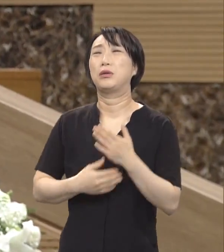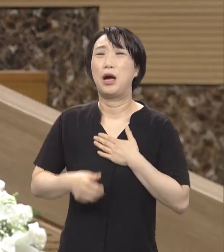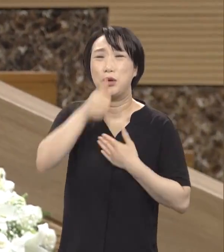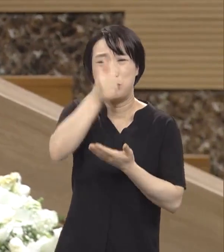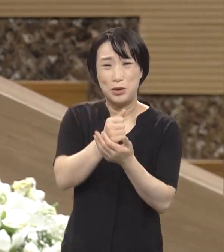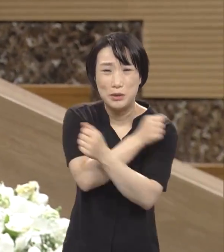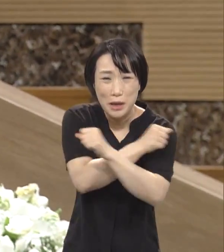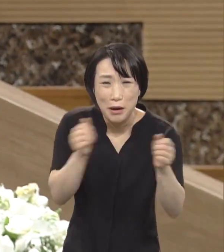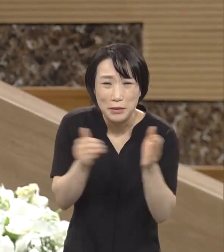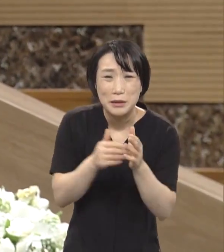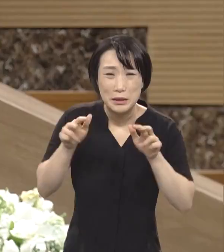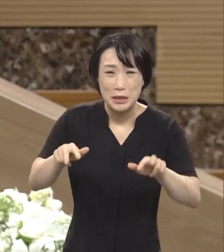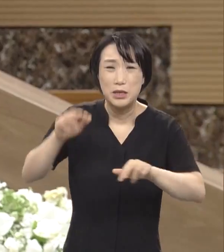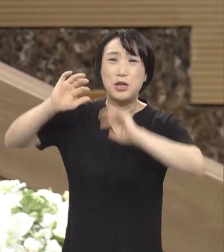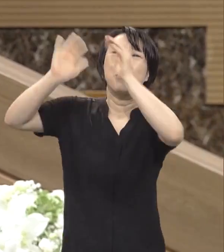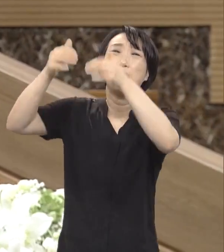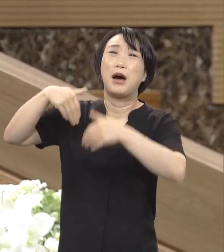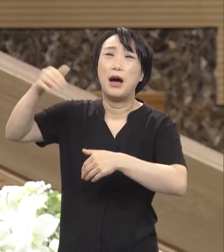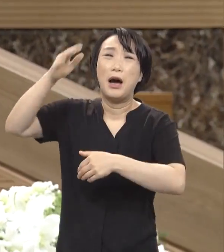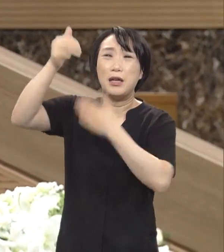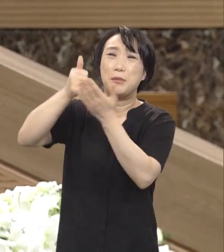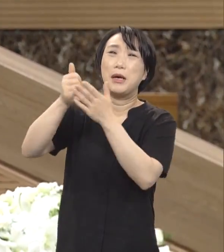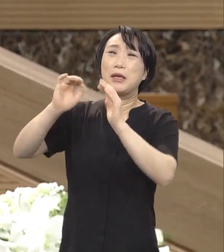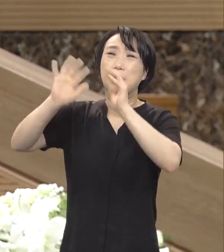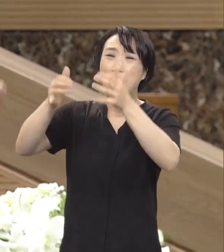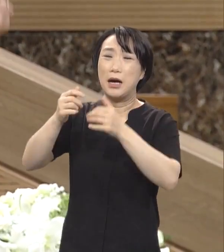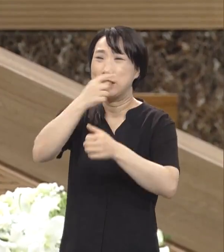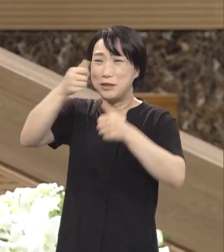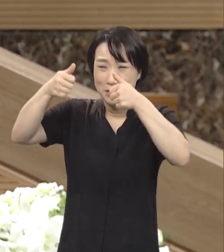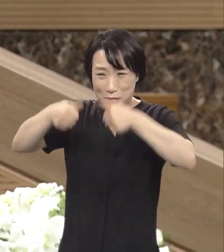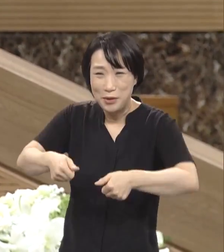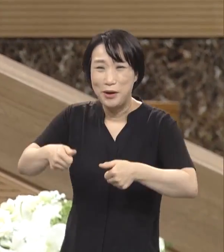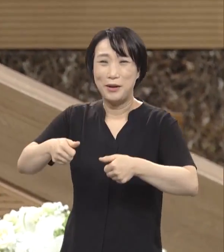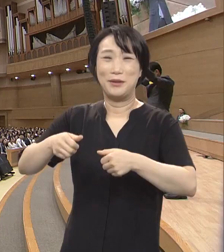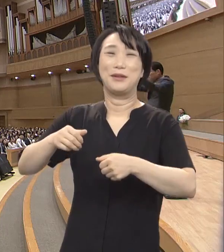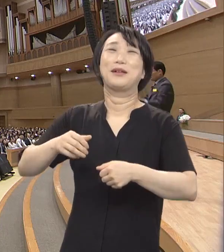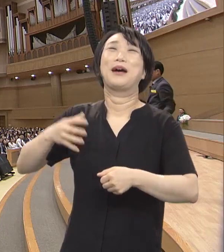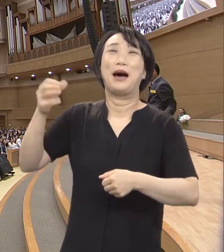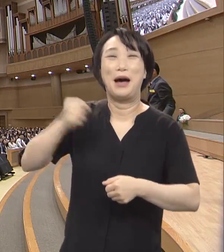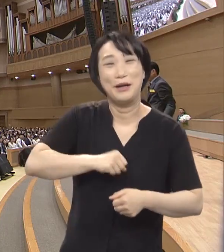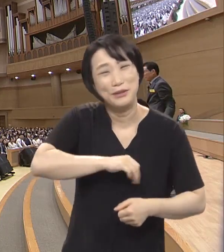천국 갈 수 있는 하나님의 나라의 시민권을 가졌음을 축하합니다.